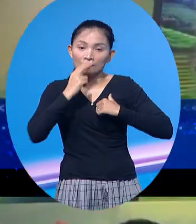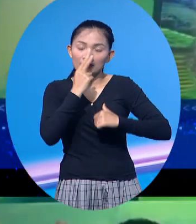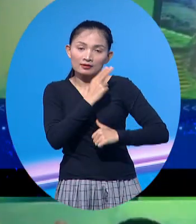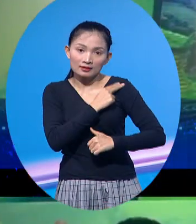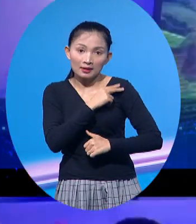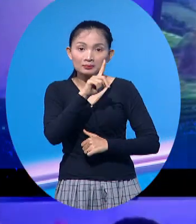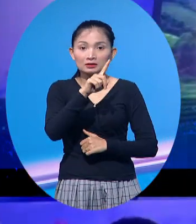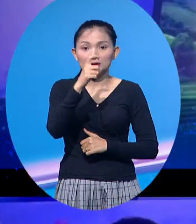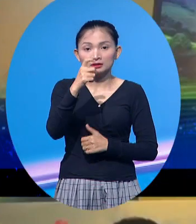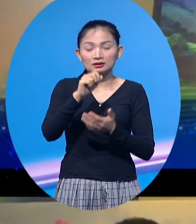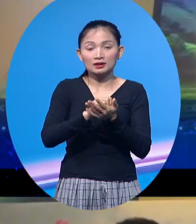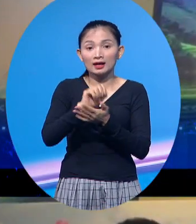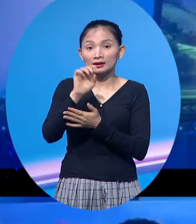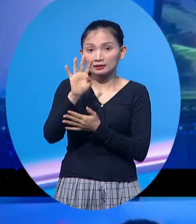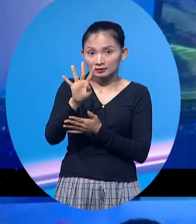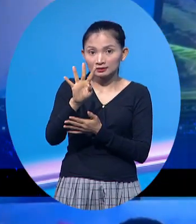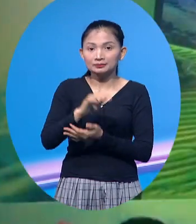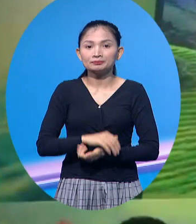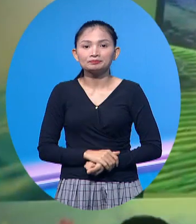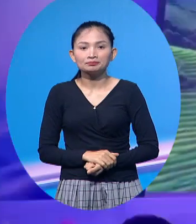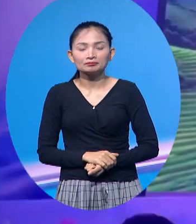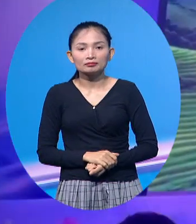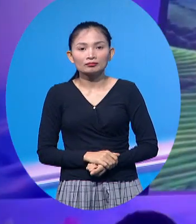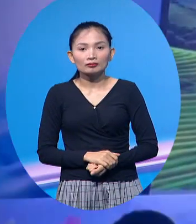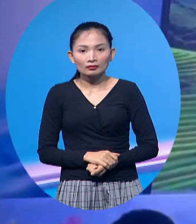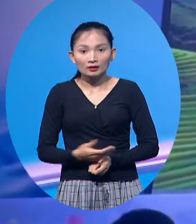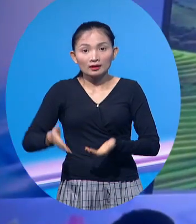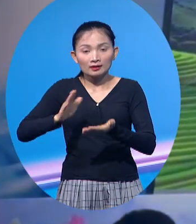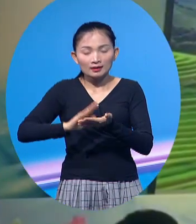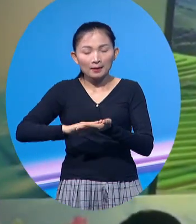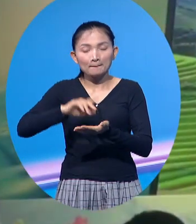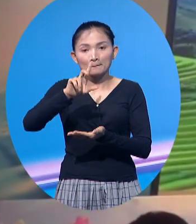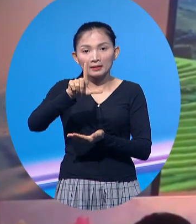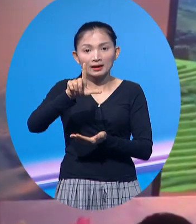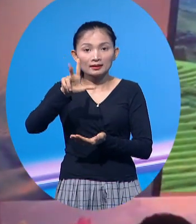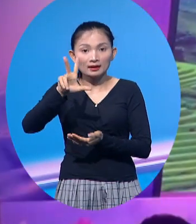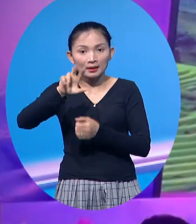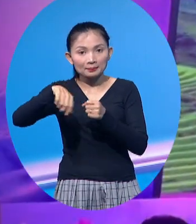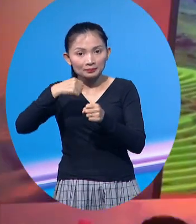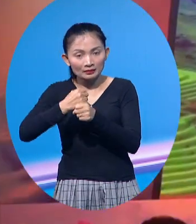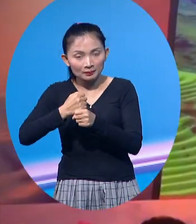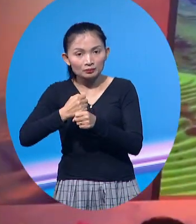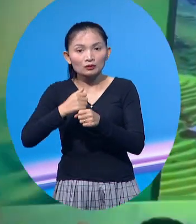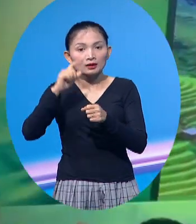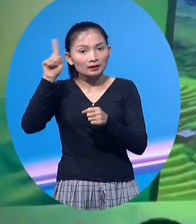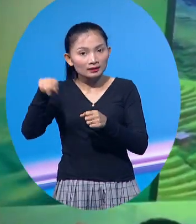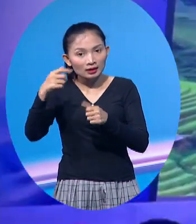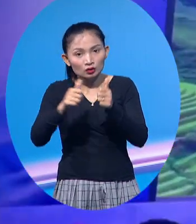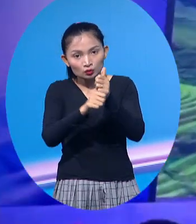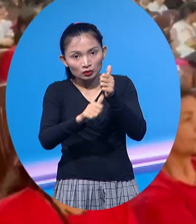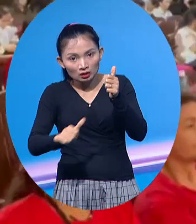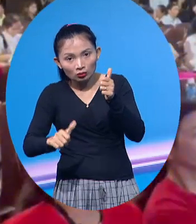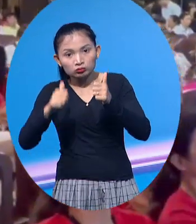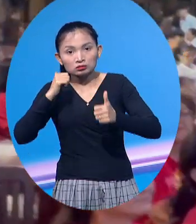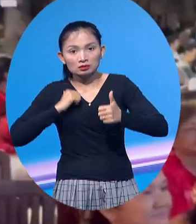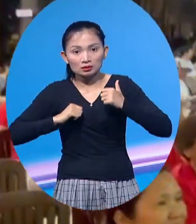năm 2024, 78 năm ngày truyền thống công tác dân tộc và chào mừng Đại hội các dân tộc thiểu số cấp quận lần thứ 3